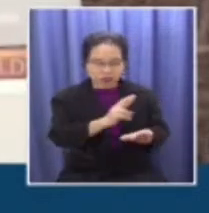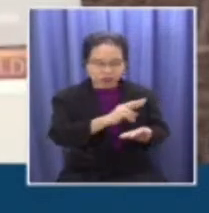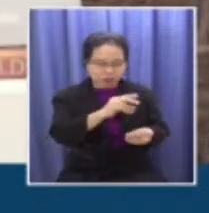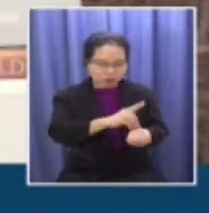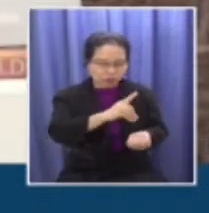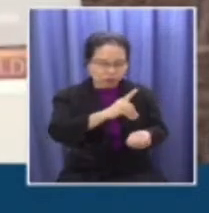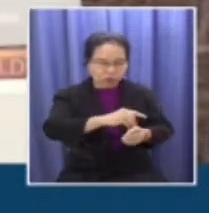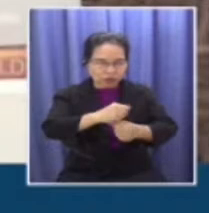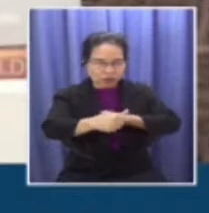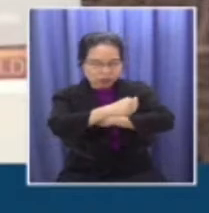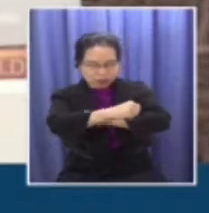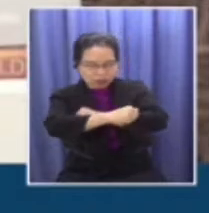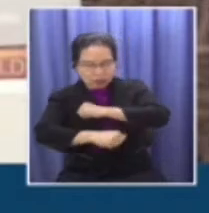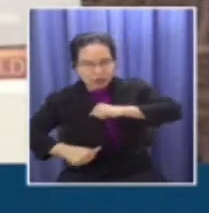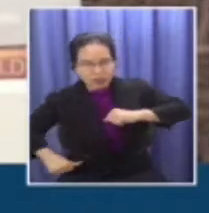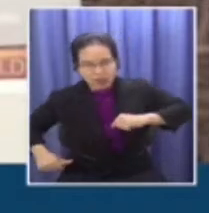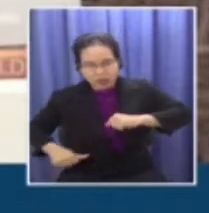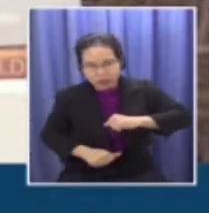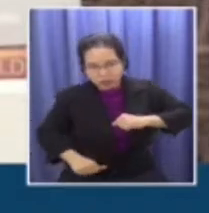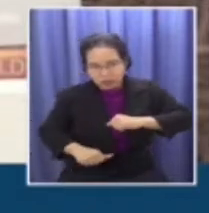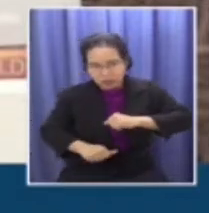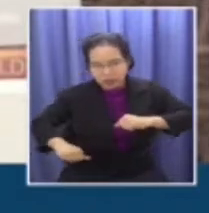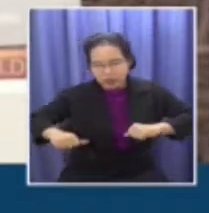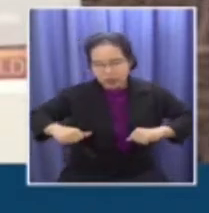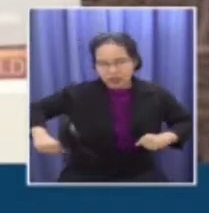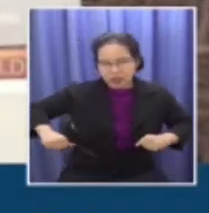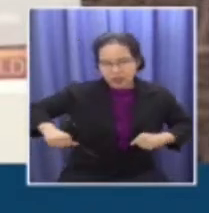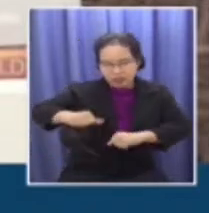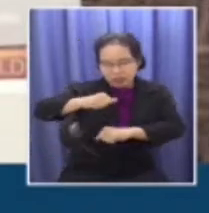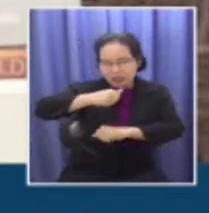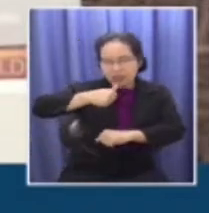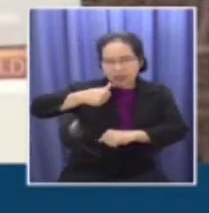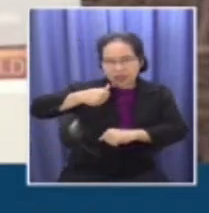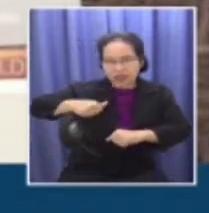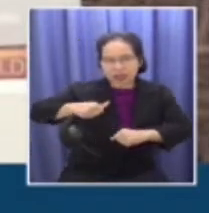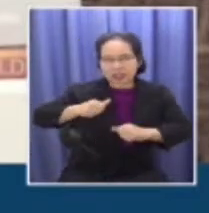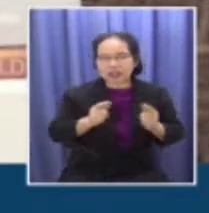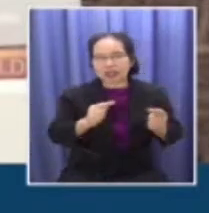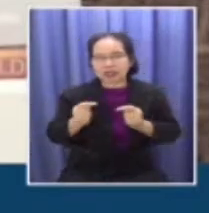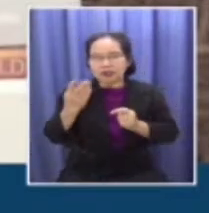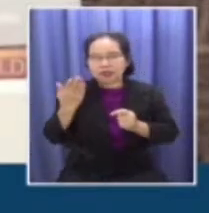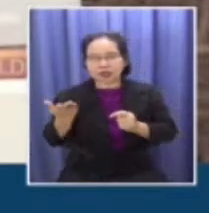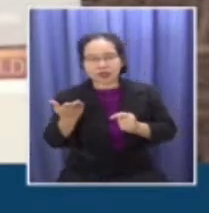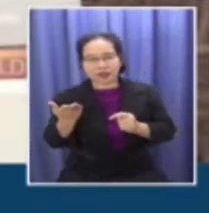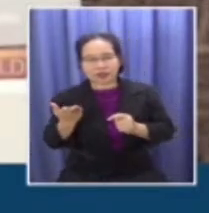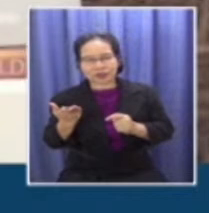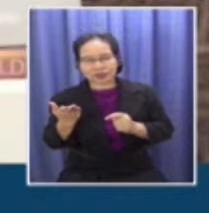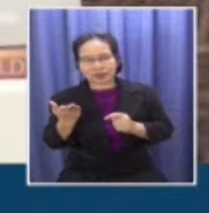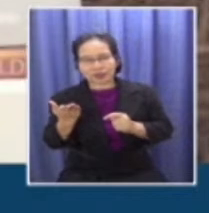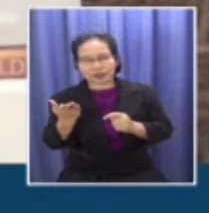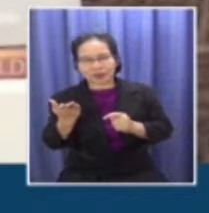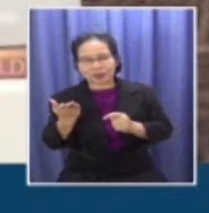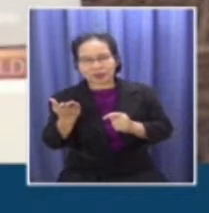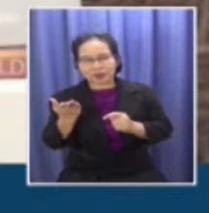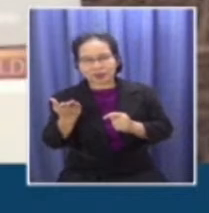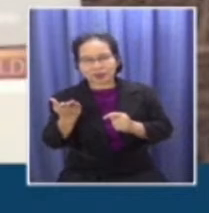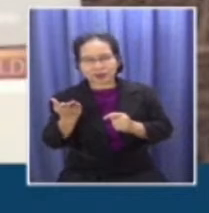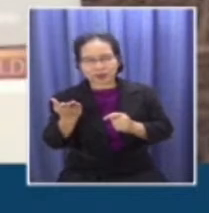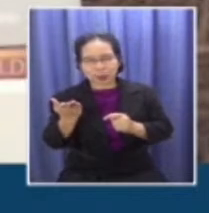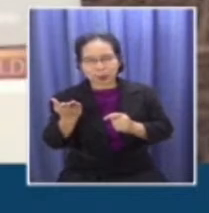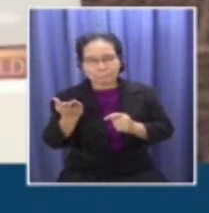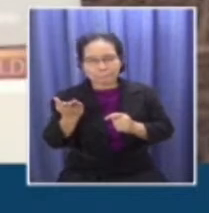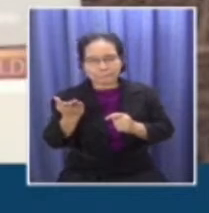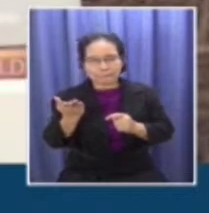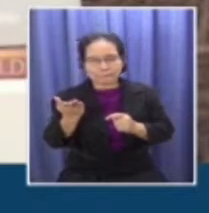firi no wo akoma yade be ma wo nipa deɛ ɛno deɛ na bɛkɔ akɔ yi abɛhyɛ wo deɛ no mu na resɛ bɛyɛ adwuma sɛ wo na ɔsi yɛ firi no ne nkantia mu